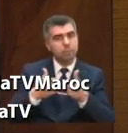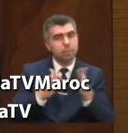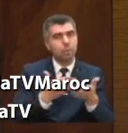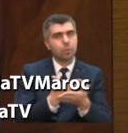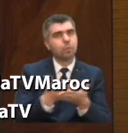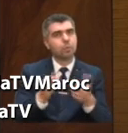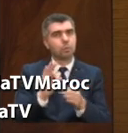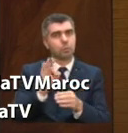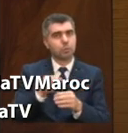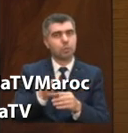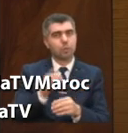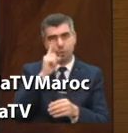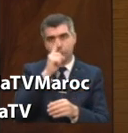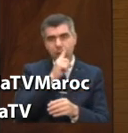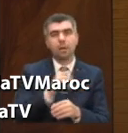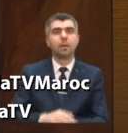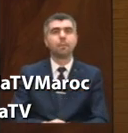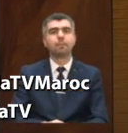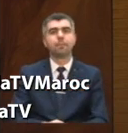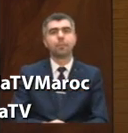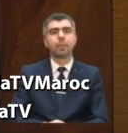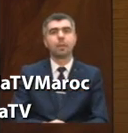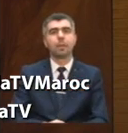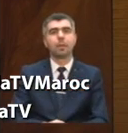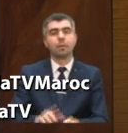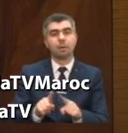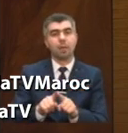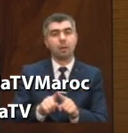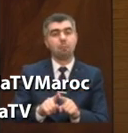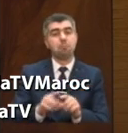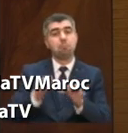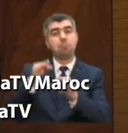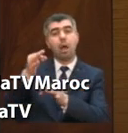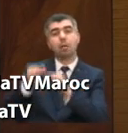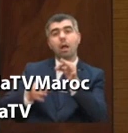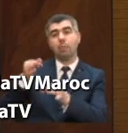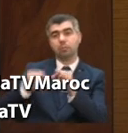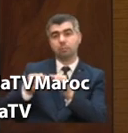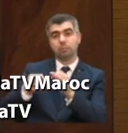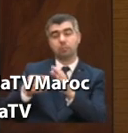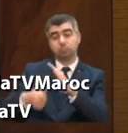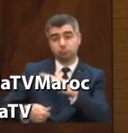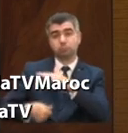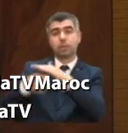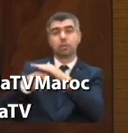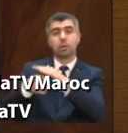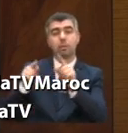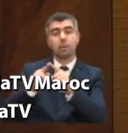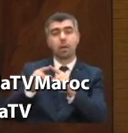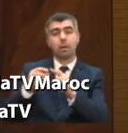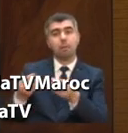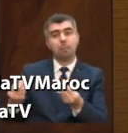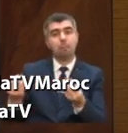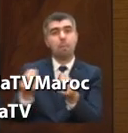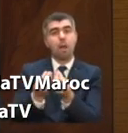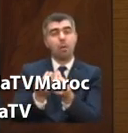كنوضعوا تصور لهذا اليوم الدراسي بالتنسيق ان شاء الله مع محكمه النقد باش نطلقوا الحوار حول مدونه الشغل في هذاك